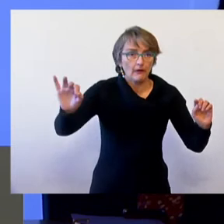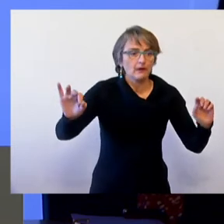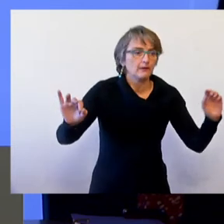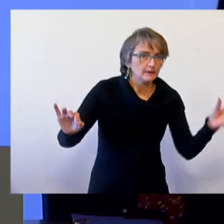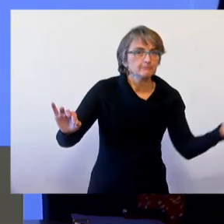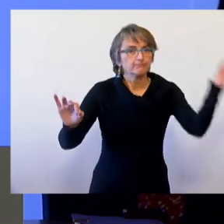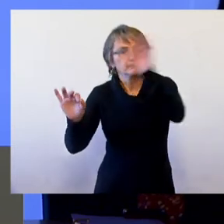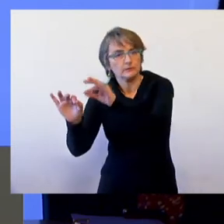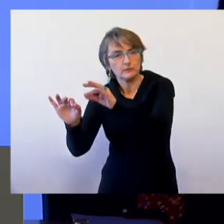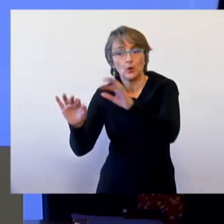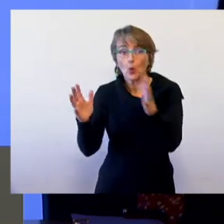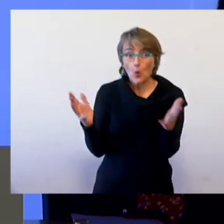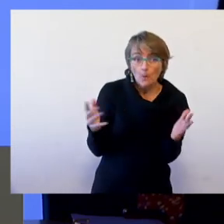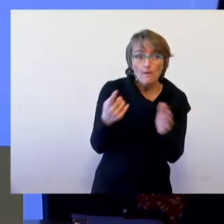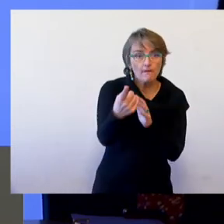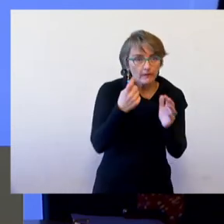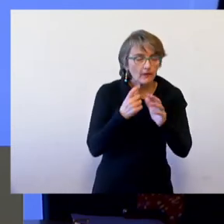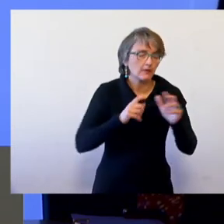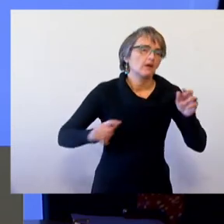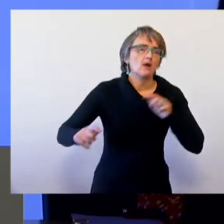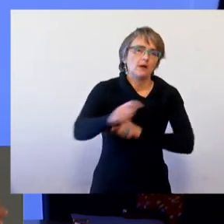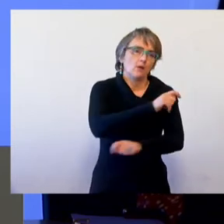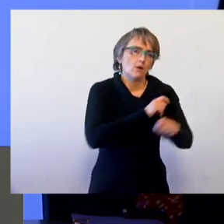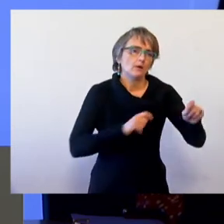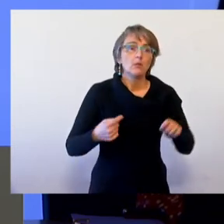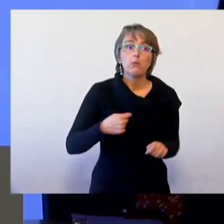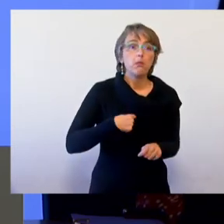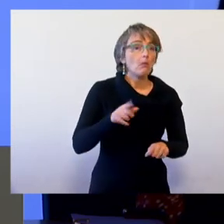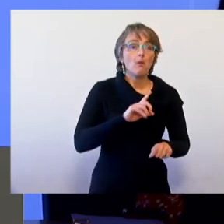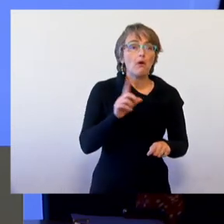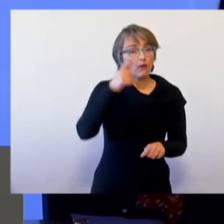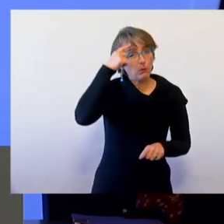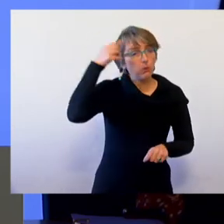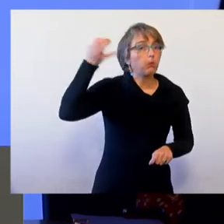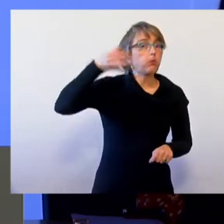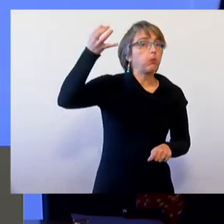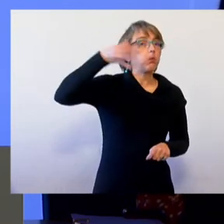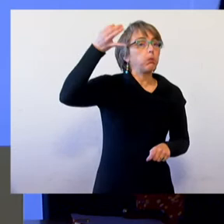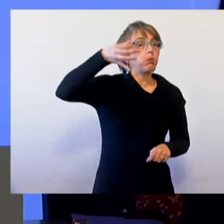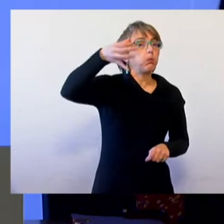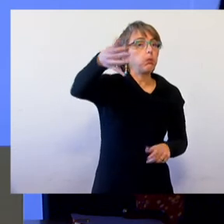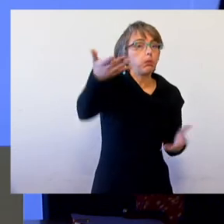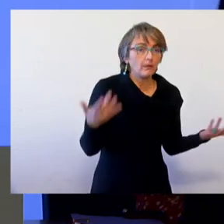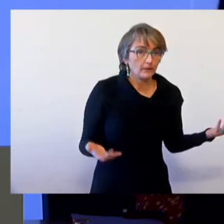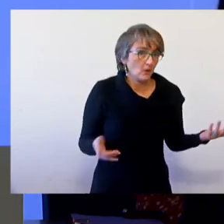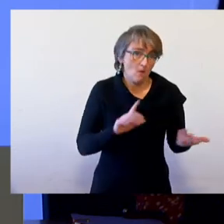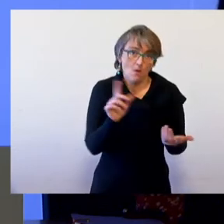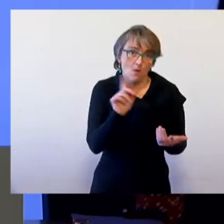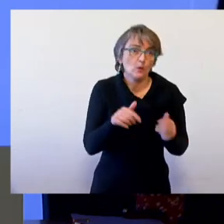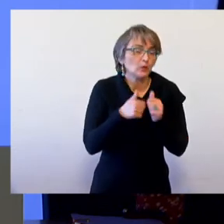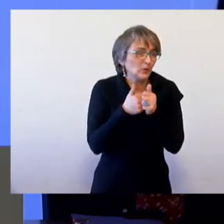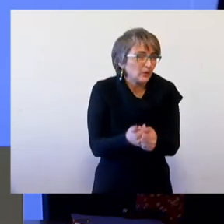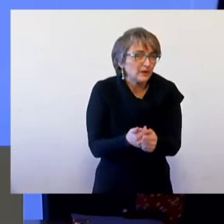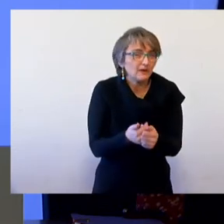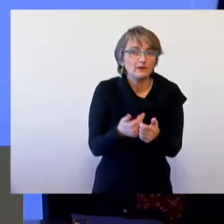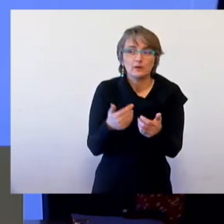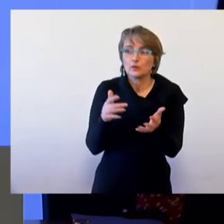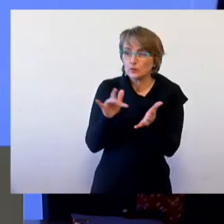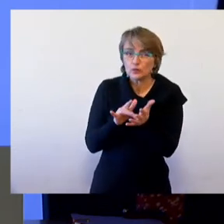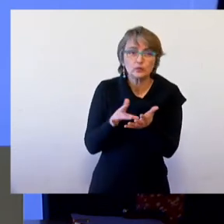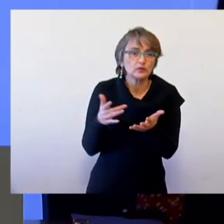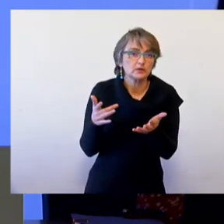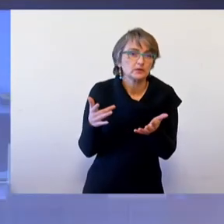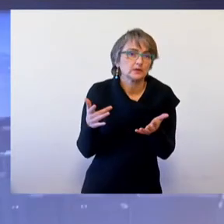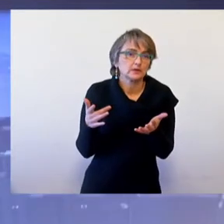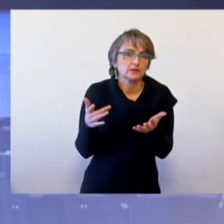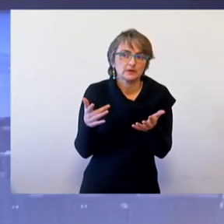du reporting. Moi, je ne jette pas la pierre, parce que je sais, Mme Arsage, je me permets de vous rendre hommage sur la construction d'école, mais nous savons que c'est très